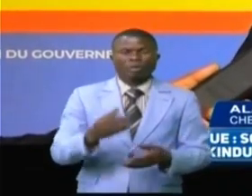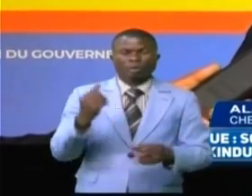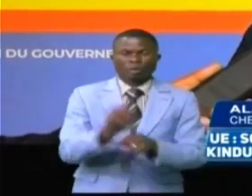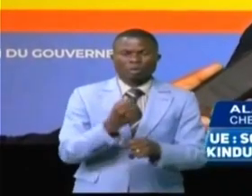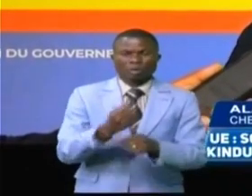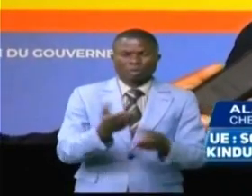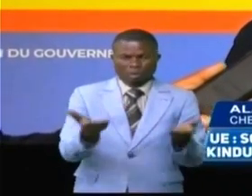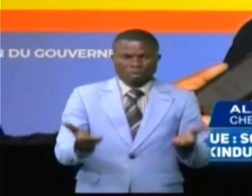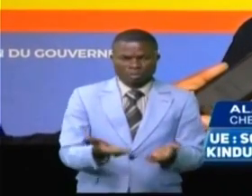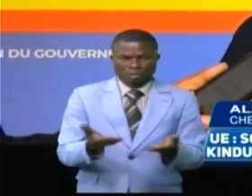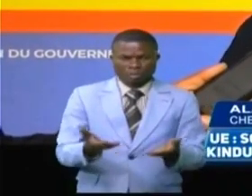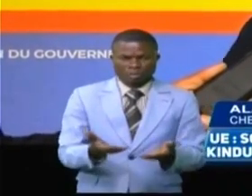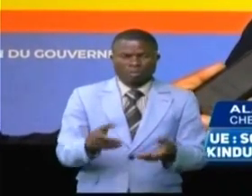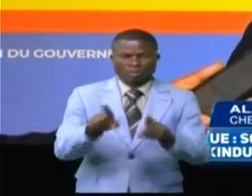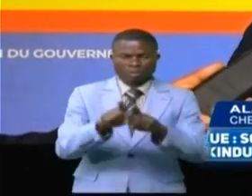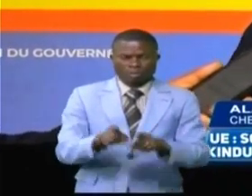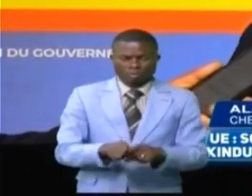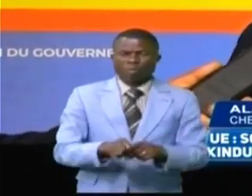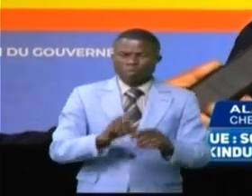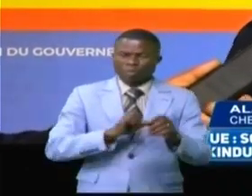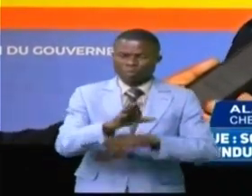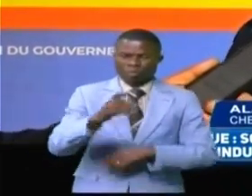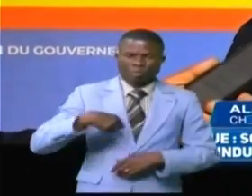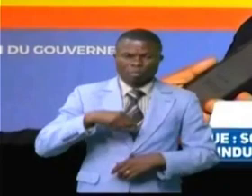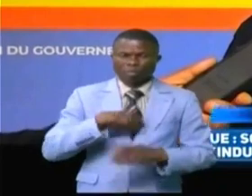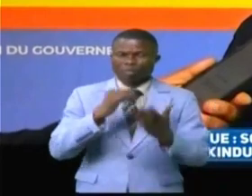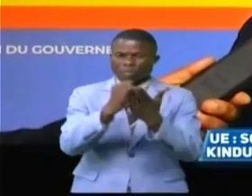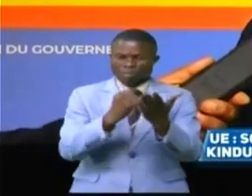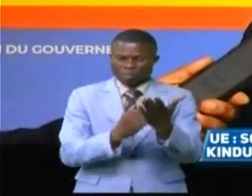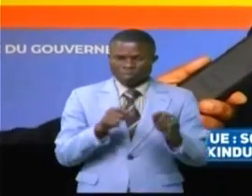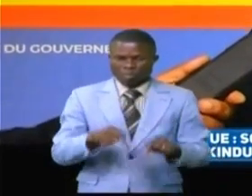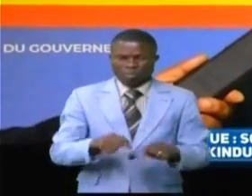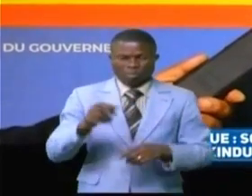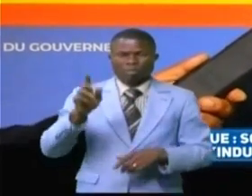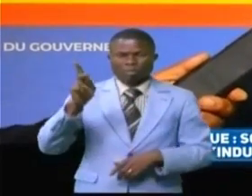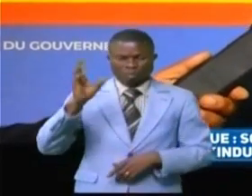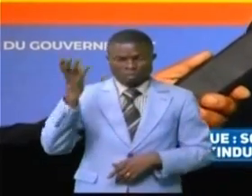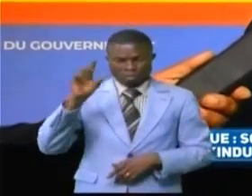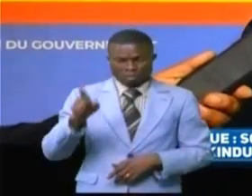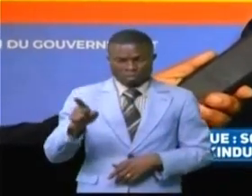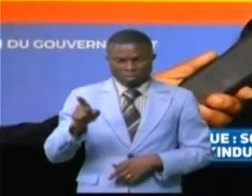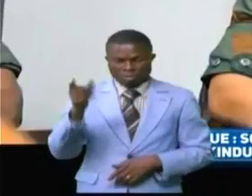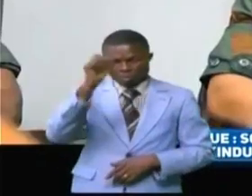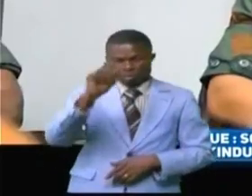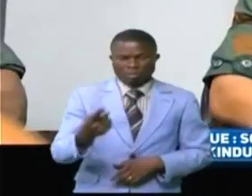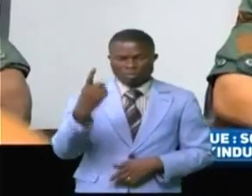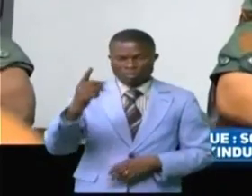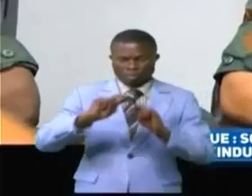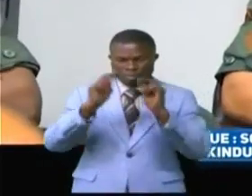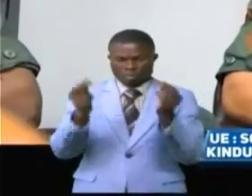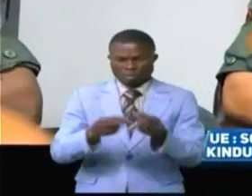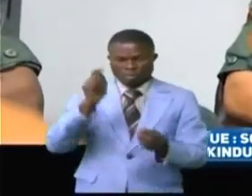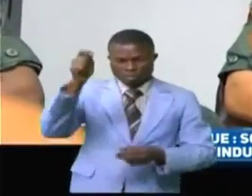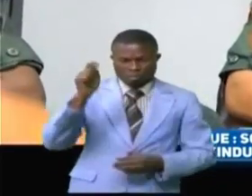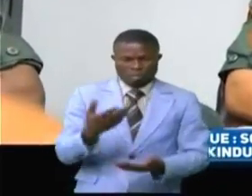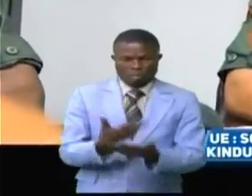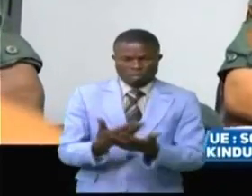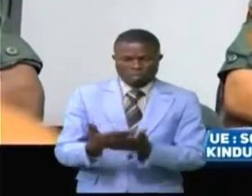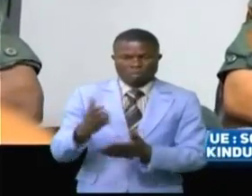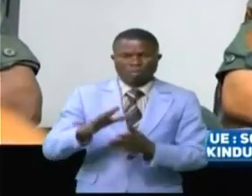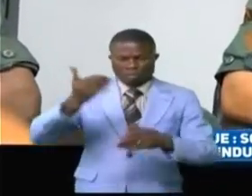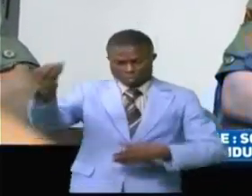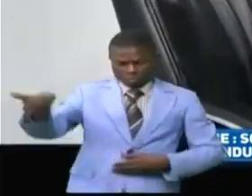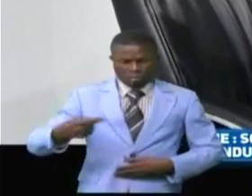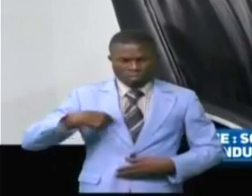Donc qui encore une fois fait suite à cette mission d'identification qui avait eu lieu à Kindu auprès de la 31e brigade de réaction rapide. Très bonne réception de la